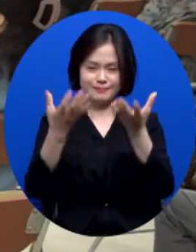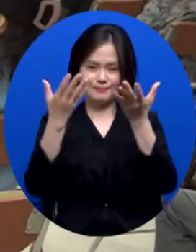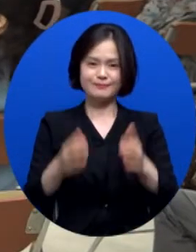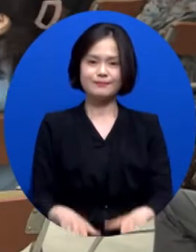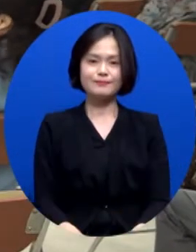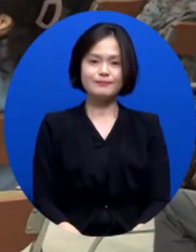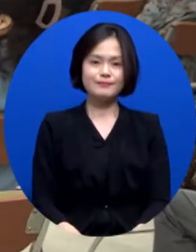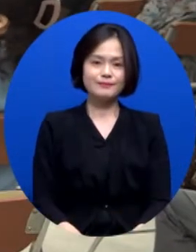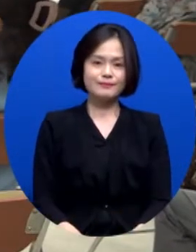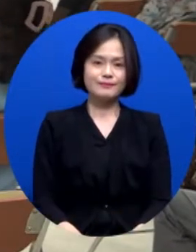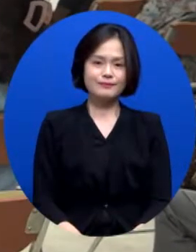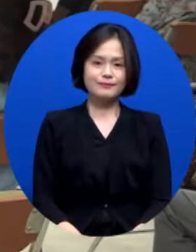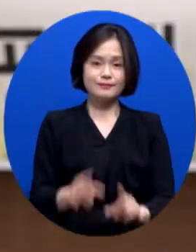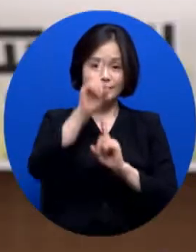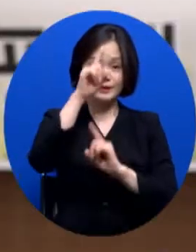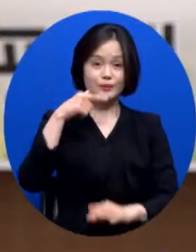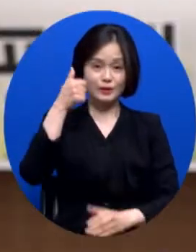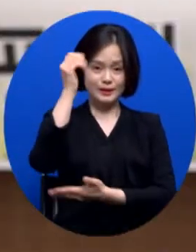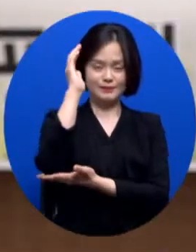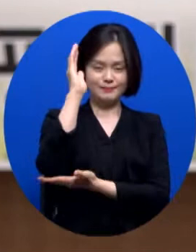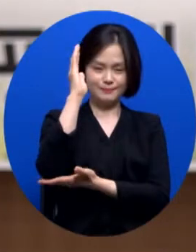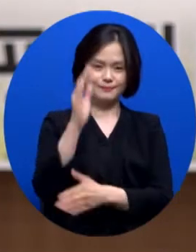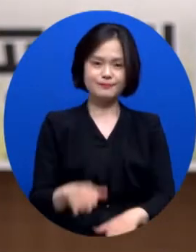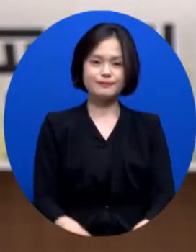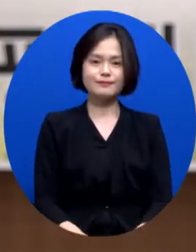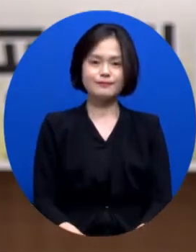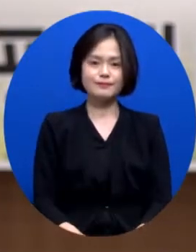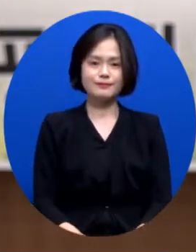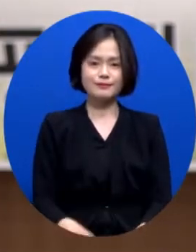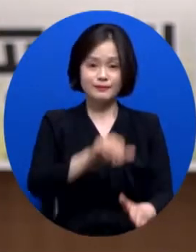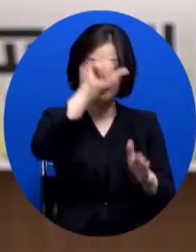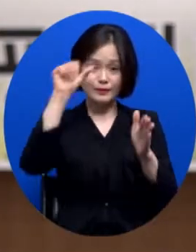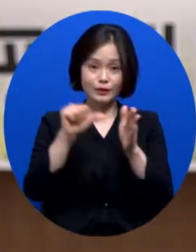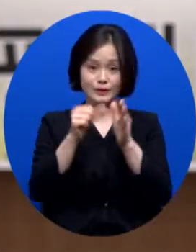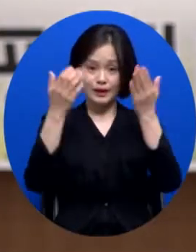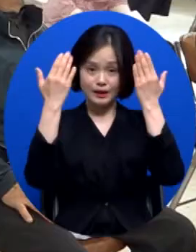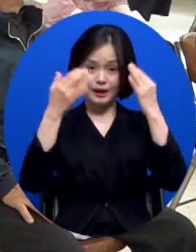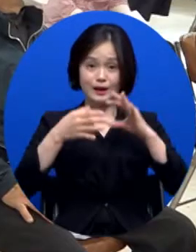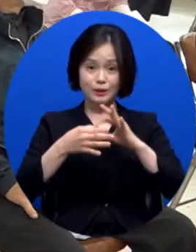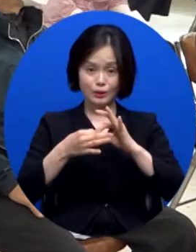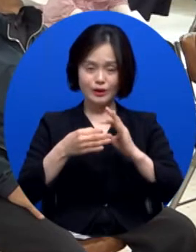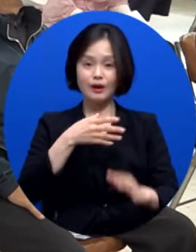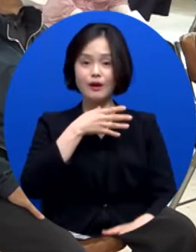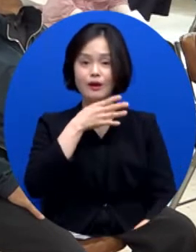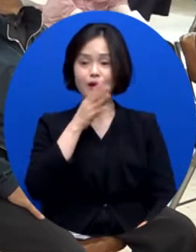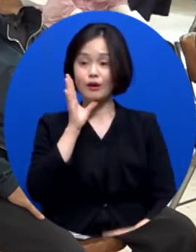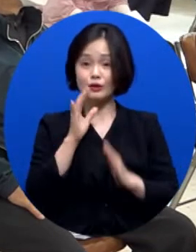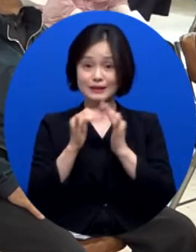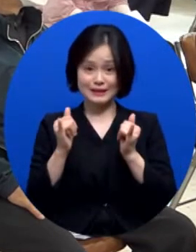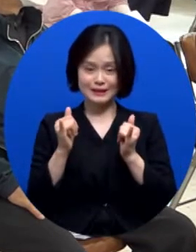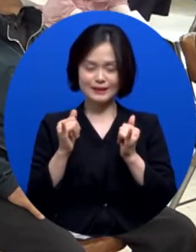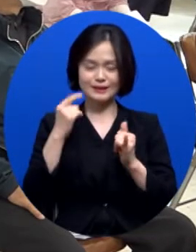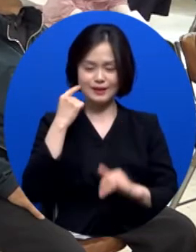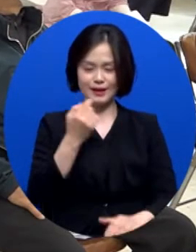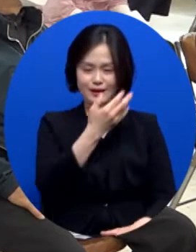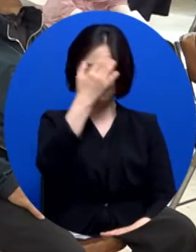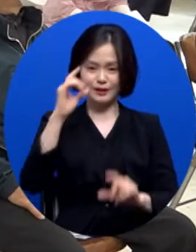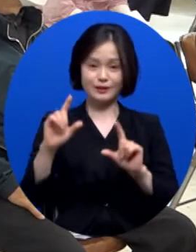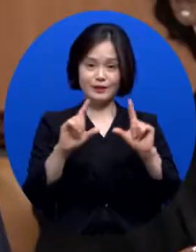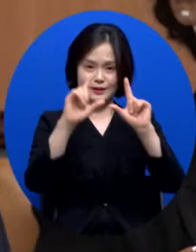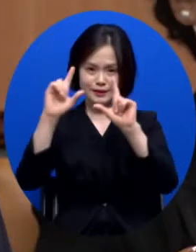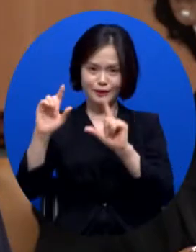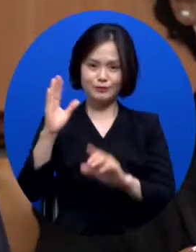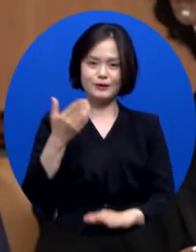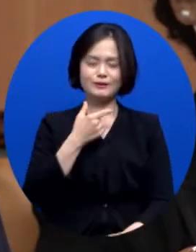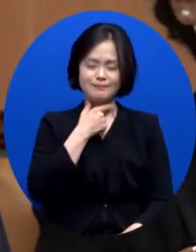경건회에서 보성읍교회 이근철 목사는 보성평생대학을 통해 주님 안에서 아름다운 노년의 삶을 살아가는 어르신들이